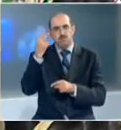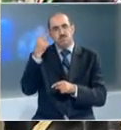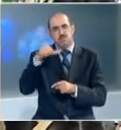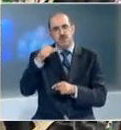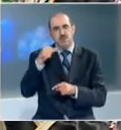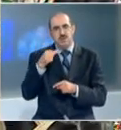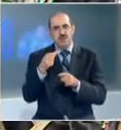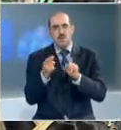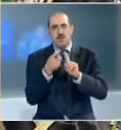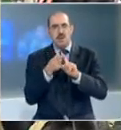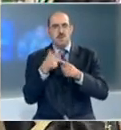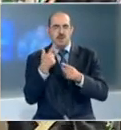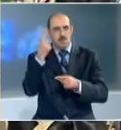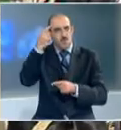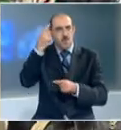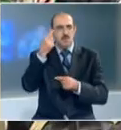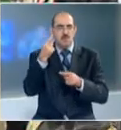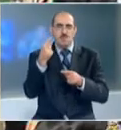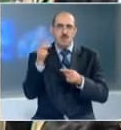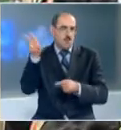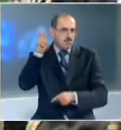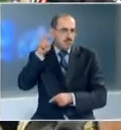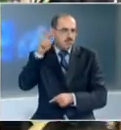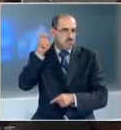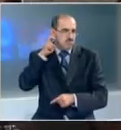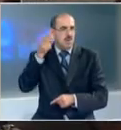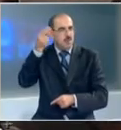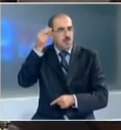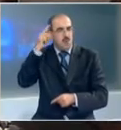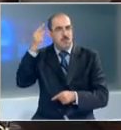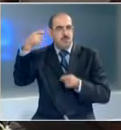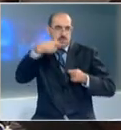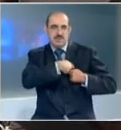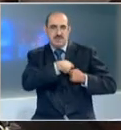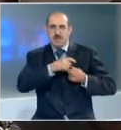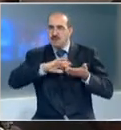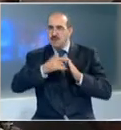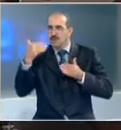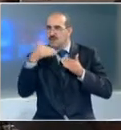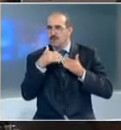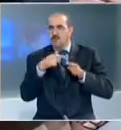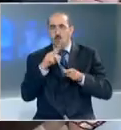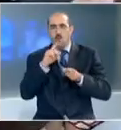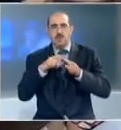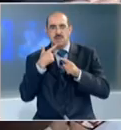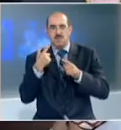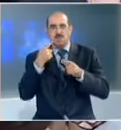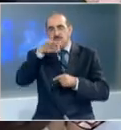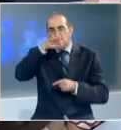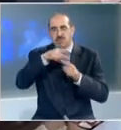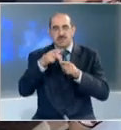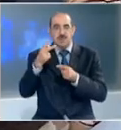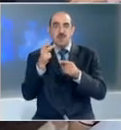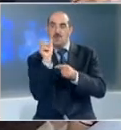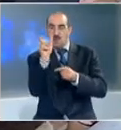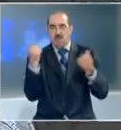بشكل يستحسنه ويتذوقه ويصل إلى القلب. فن، ارتقاء وإرشاد كان شعار